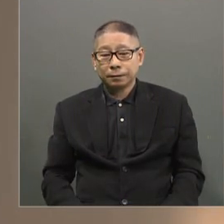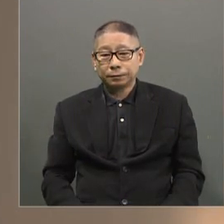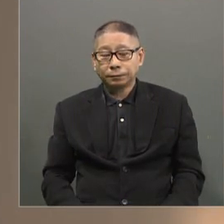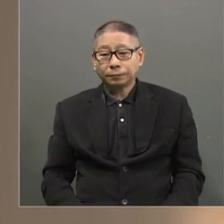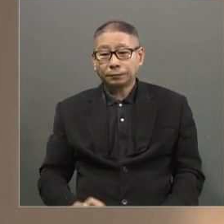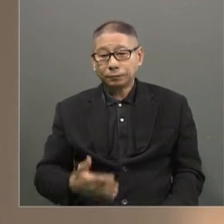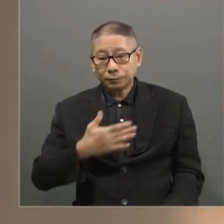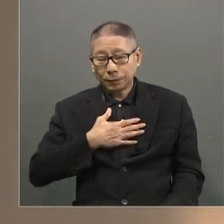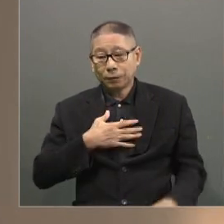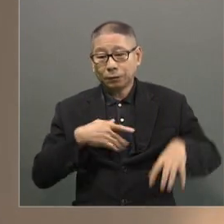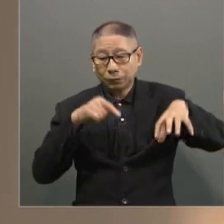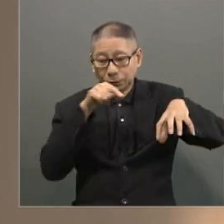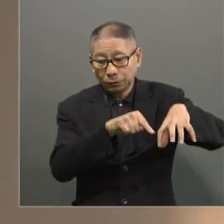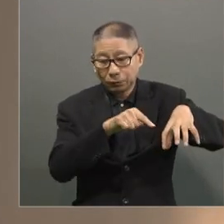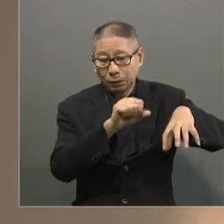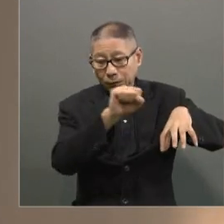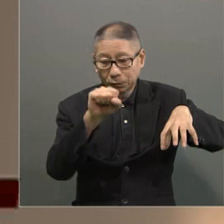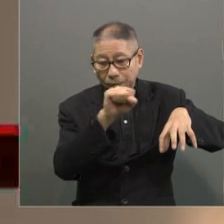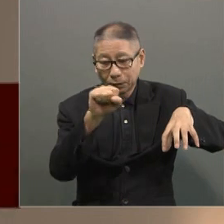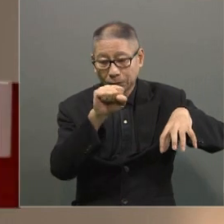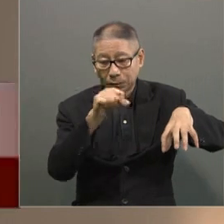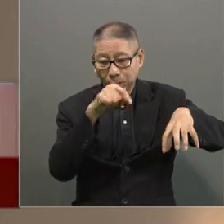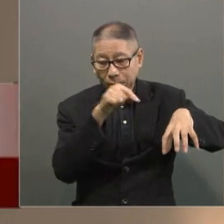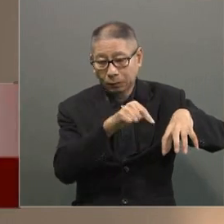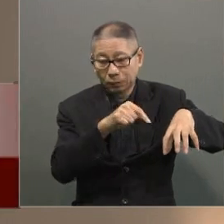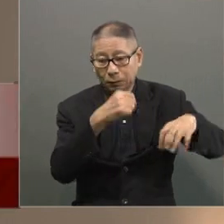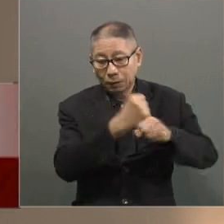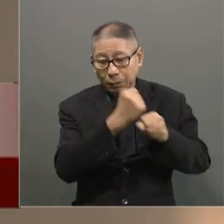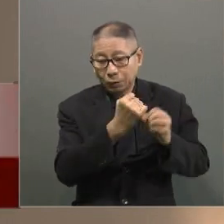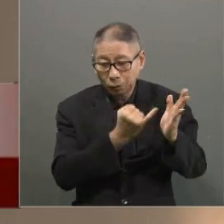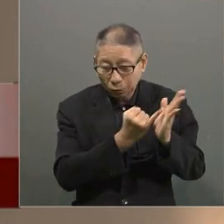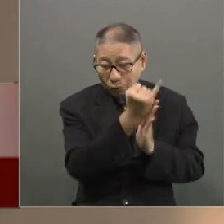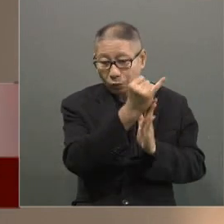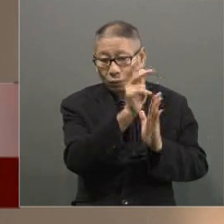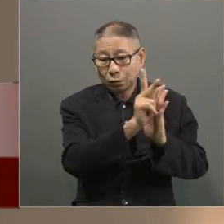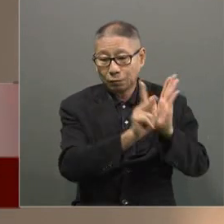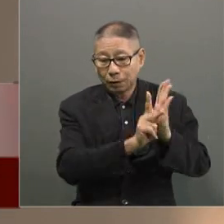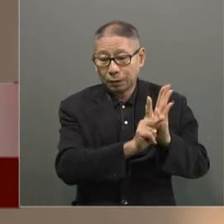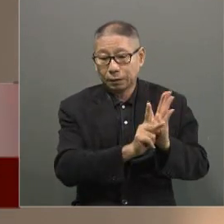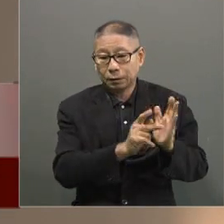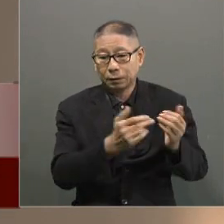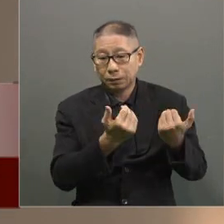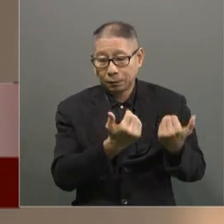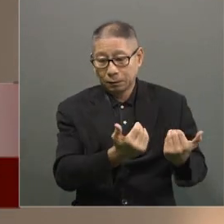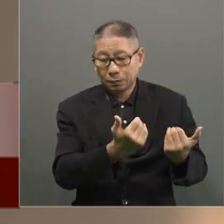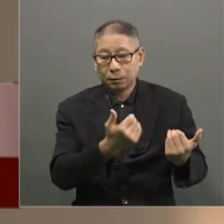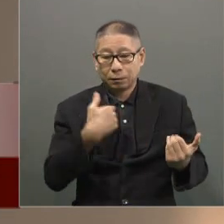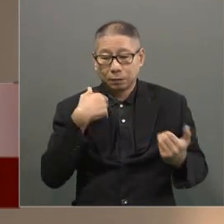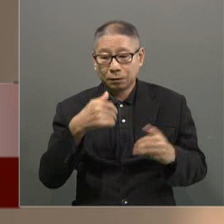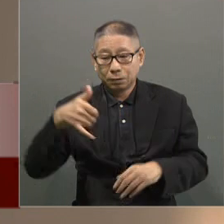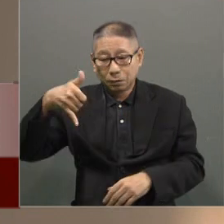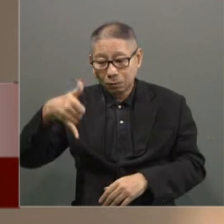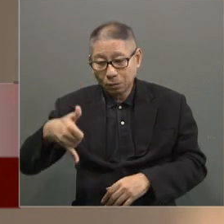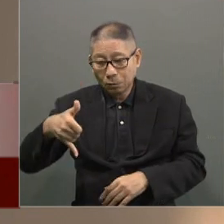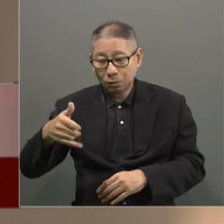ในส่วนของเวทีสภาก็เป็นเรื่องของการทำให้ถูกต้องตามกฎหมายนะครับในเรื่องของเวทีสาธ